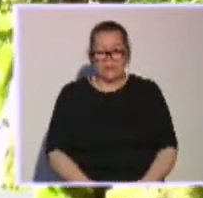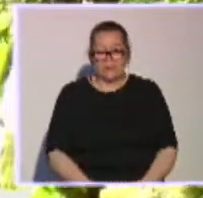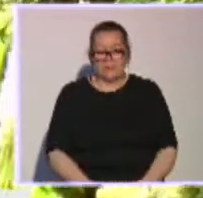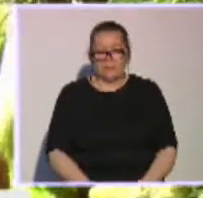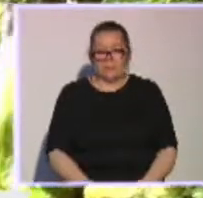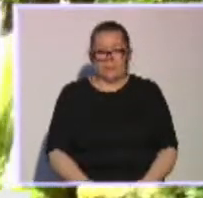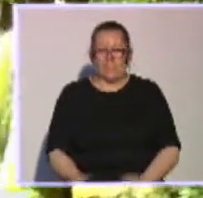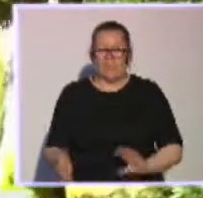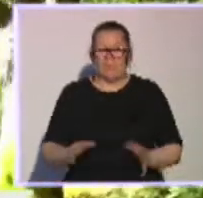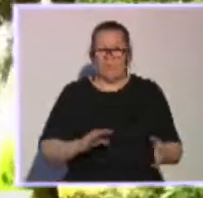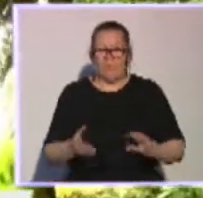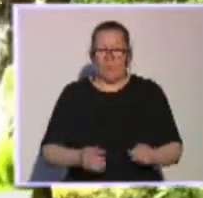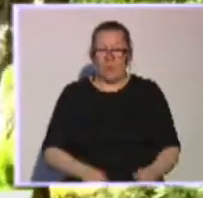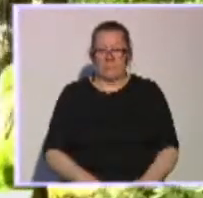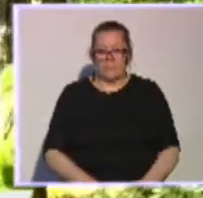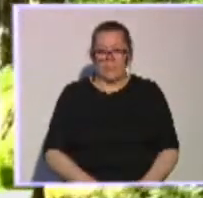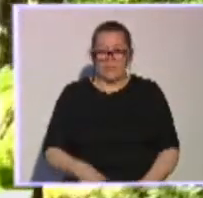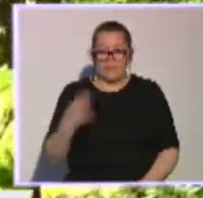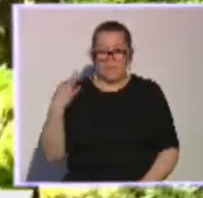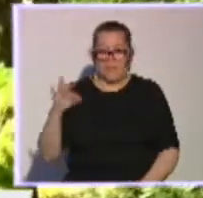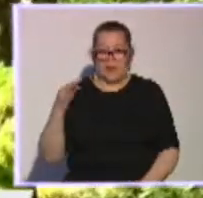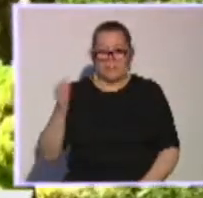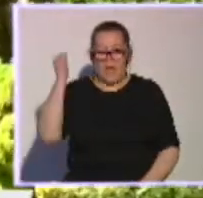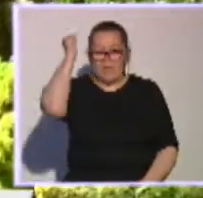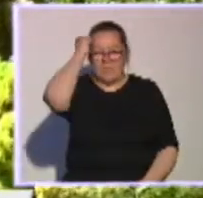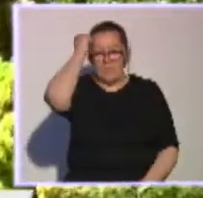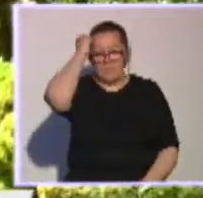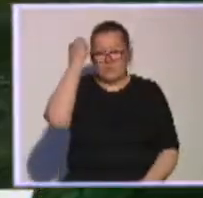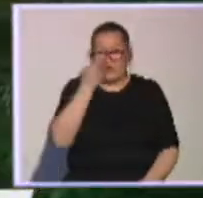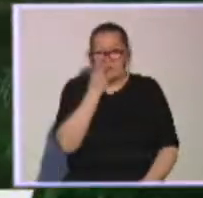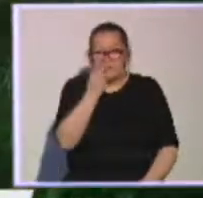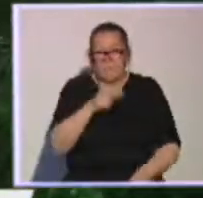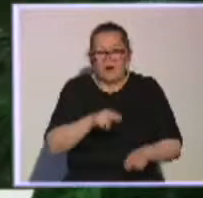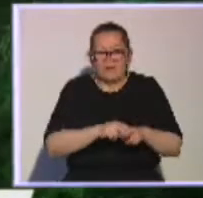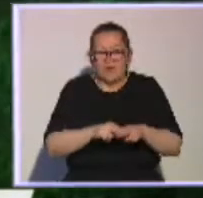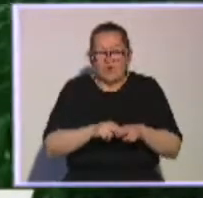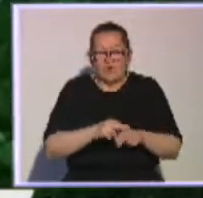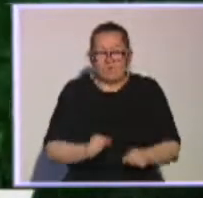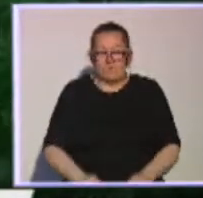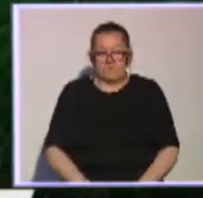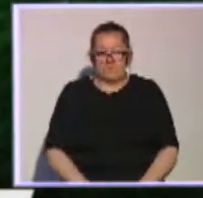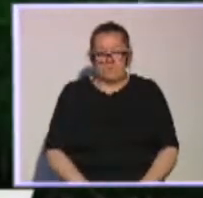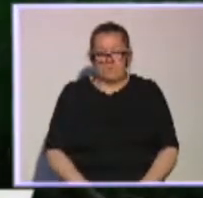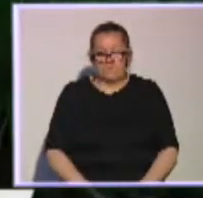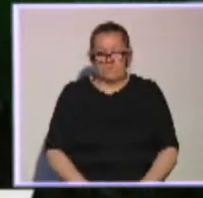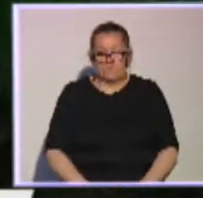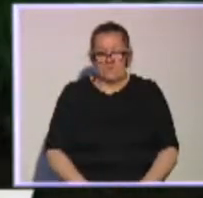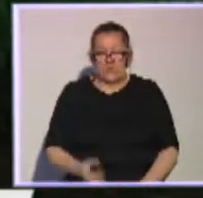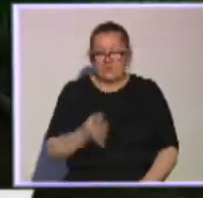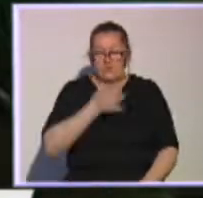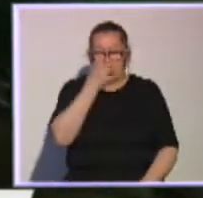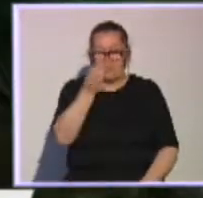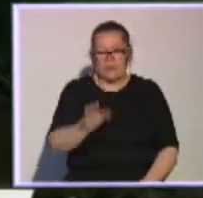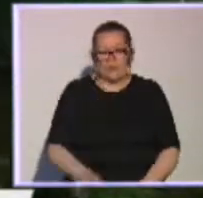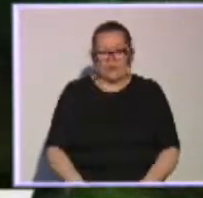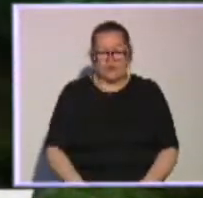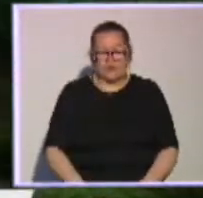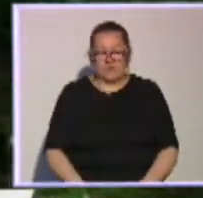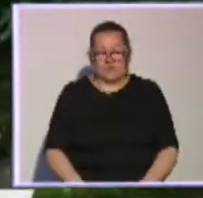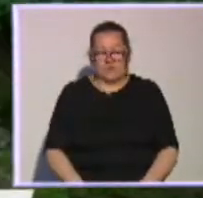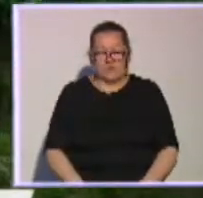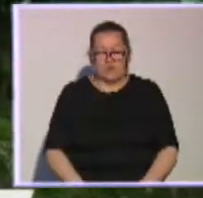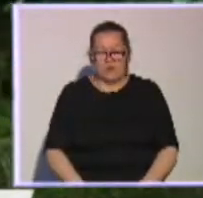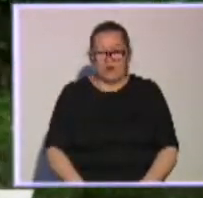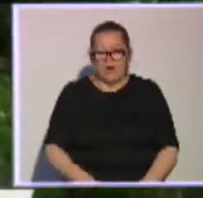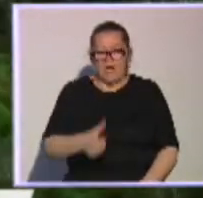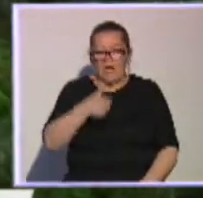un biolog să măsoare, să vadă circumferința și dezvoltarea care au avut-o în timp. Respinsă este și ipoteza conform căreia o captare care ar